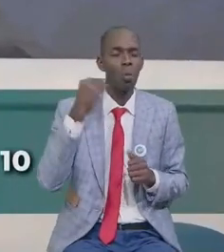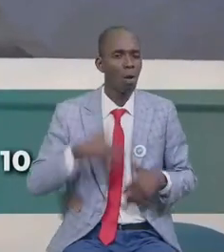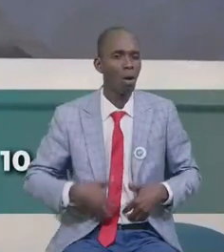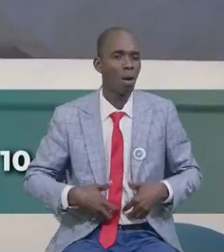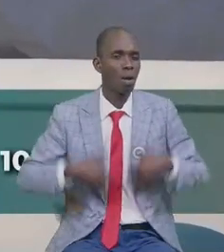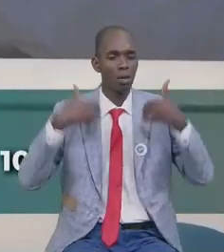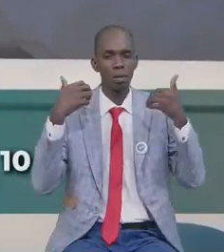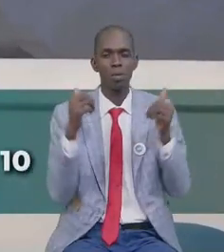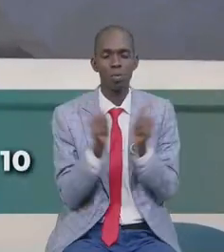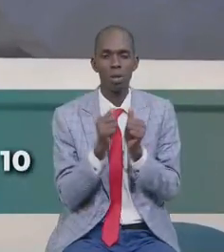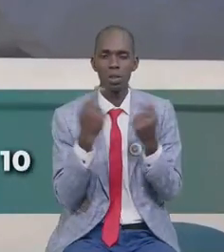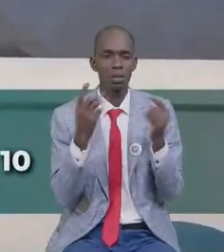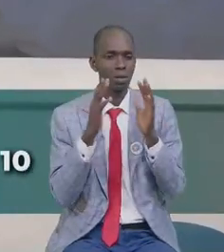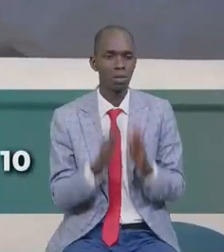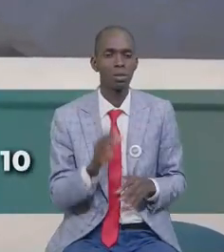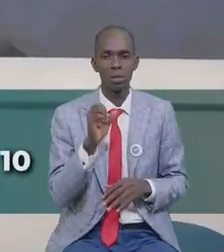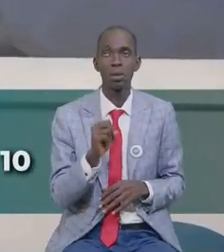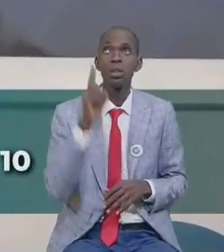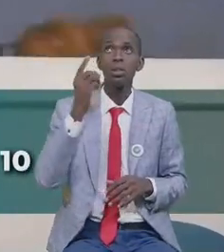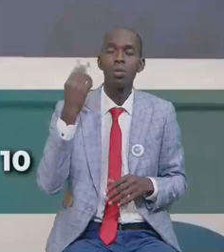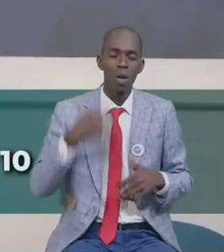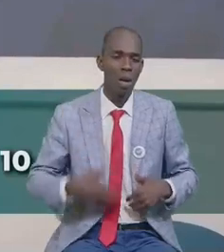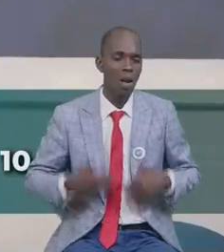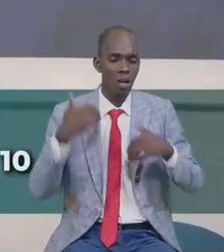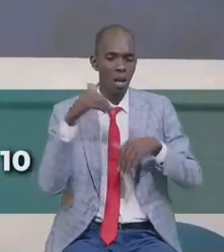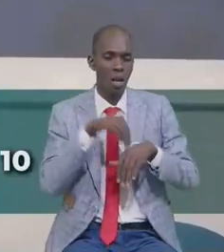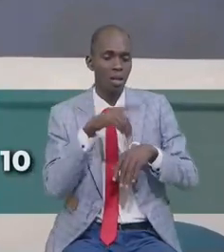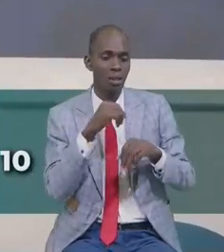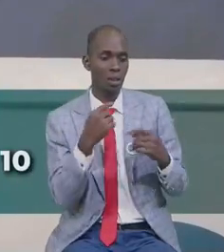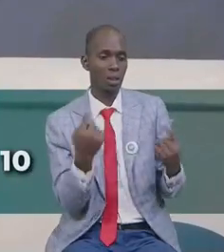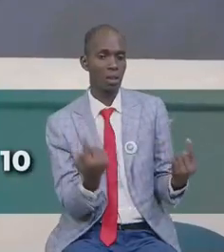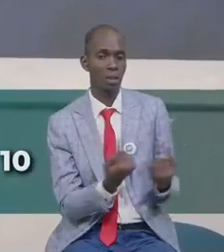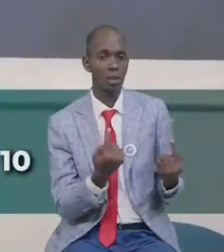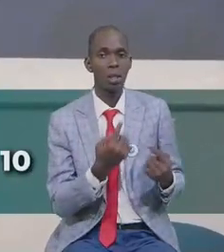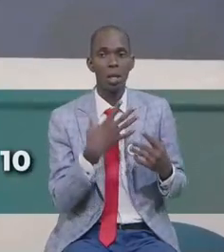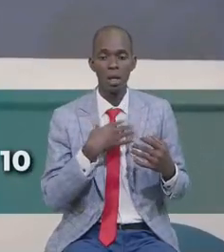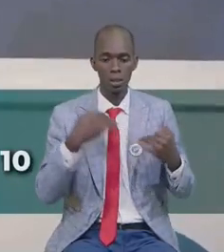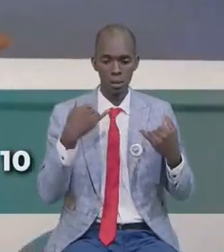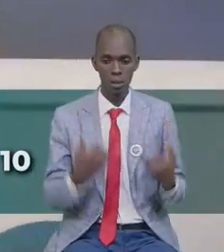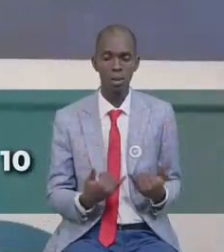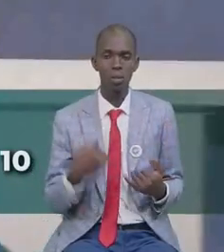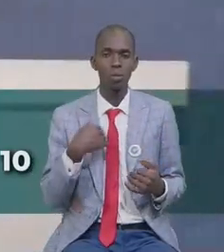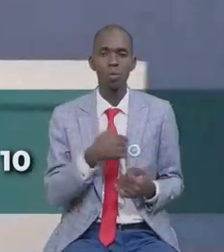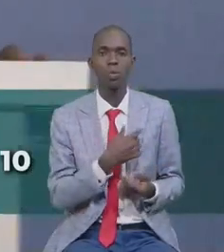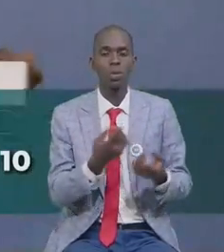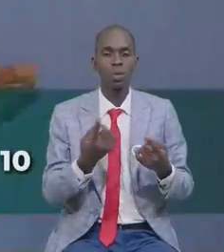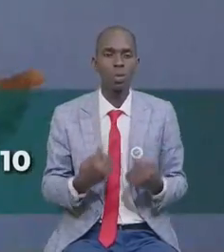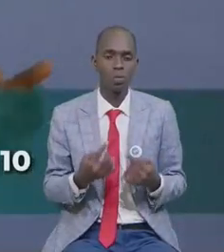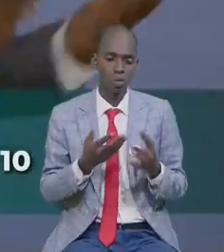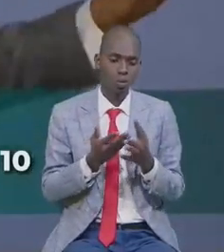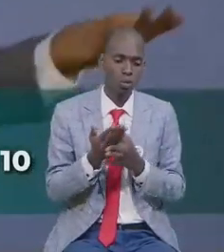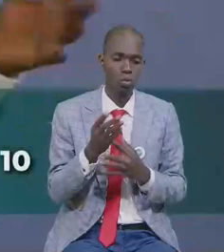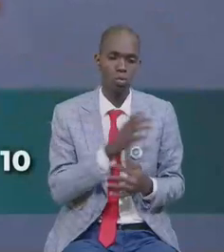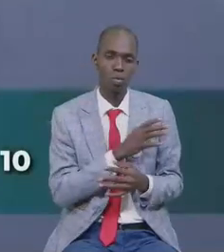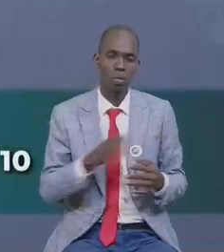pécheur. Il était en colère contre le péché. Maintenant, nous sommes venus par Christ et nous avons plaidé